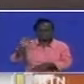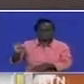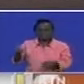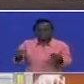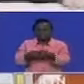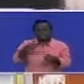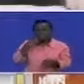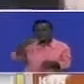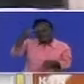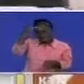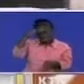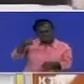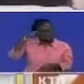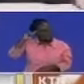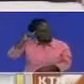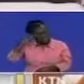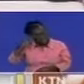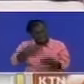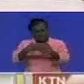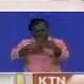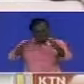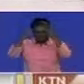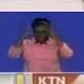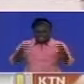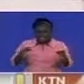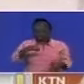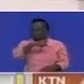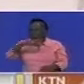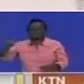Wazazi na walezi pia wafikirie kabla ya kuamua kupeleka watoto